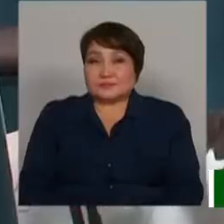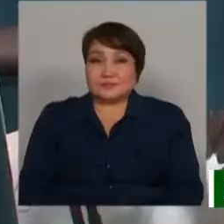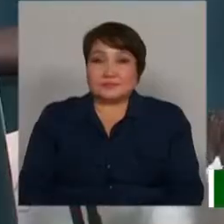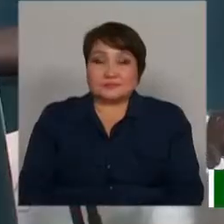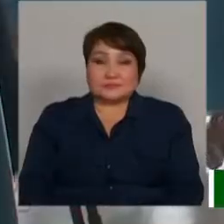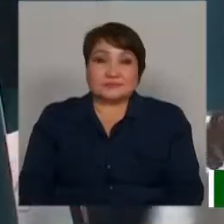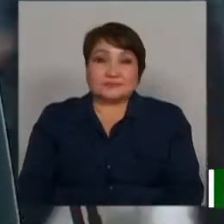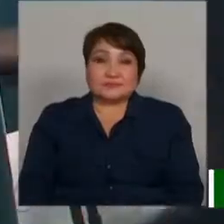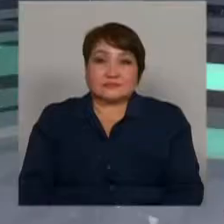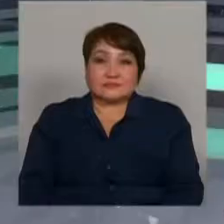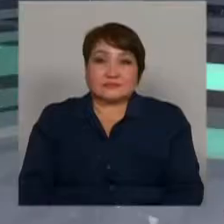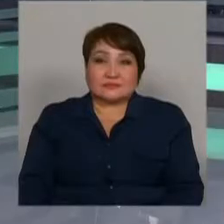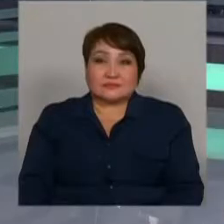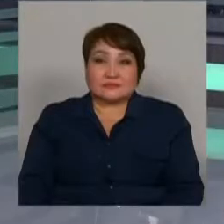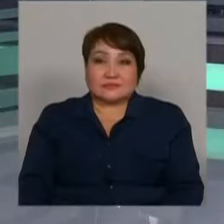телеарнасы, Нұрсұлтан.